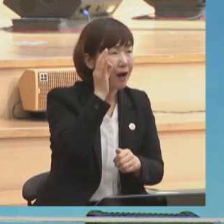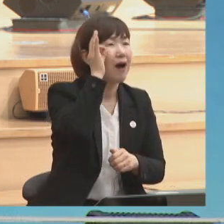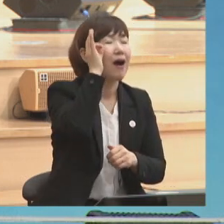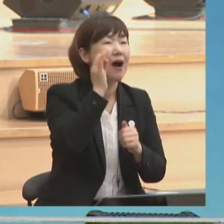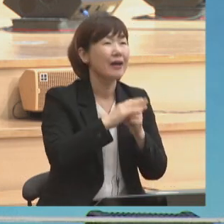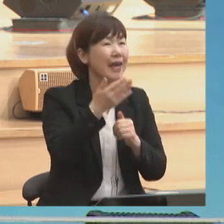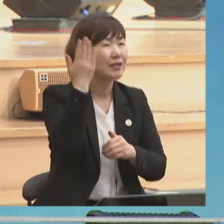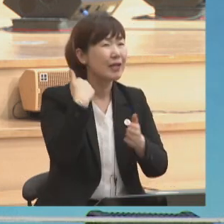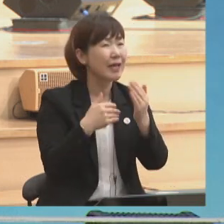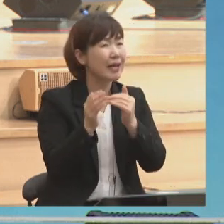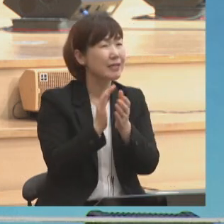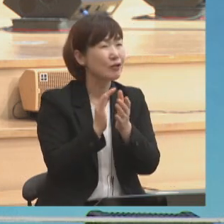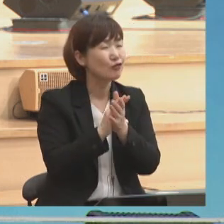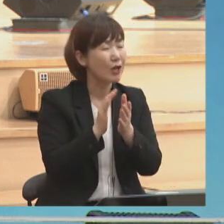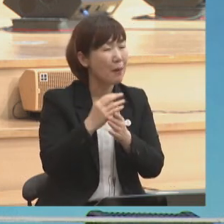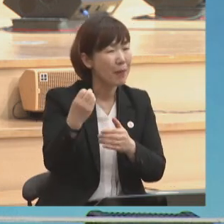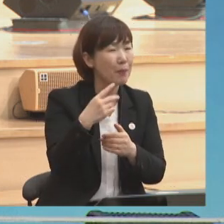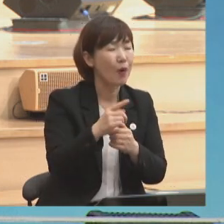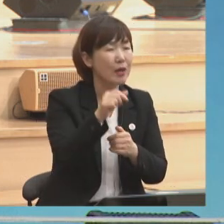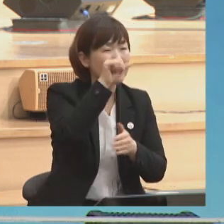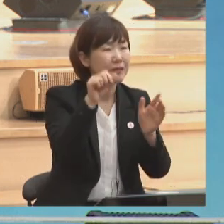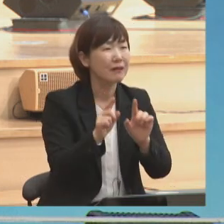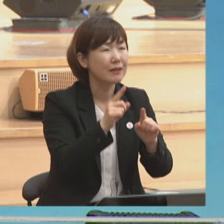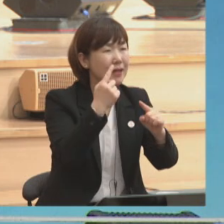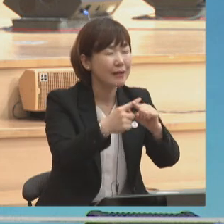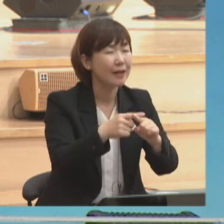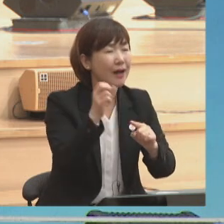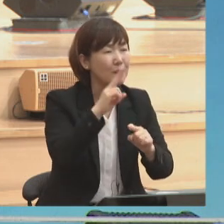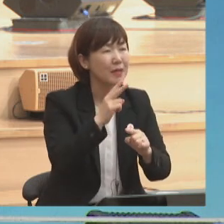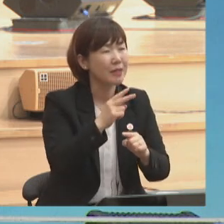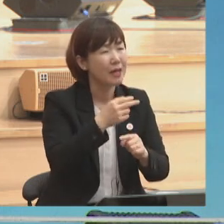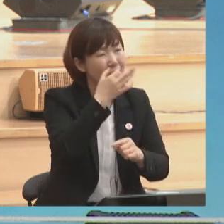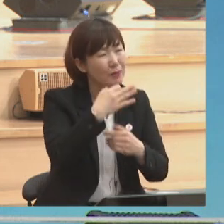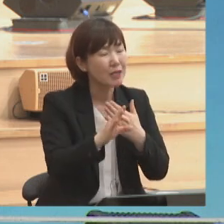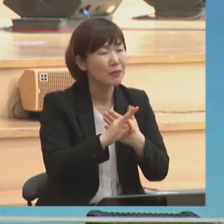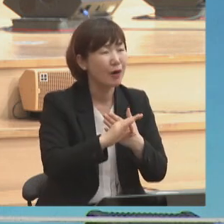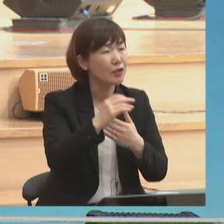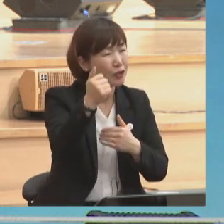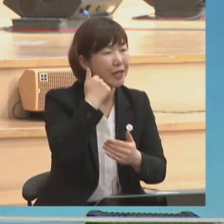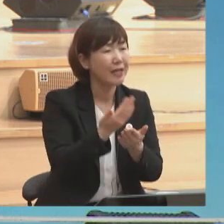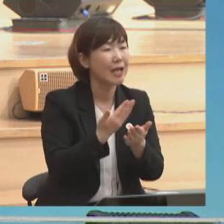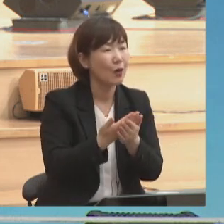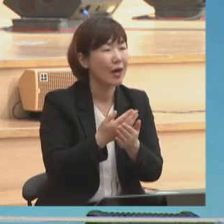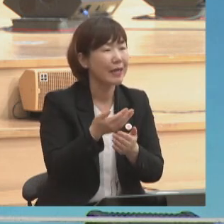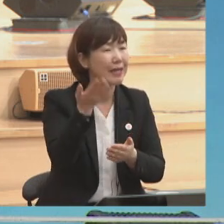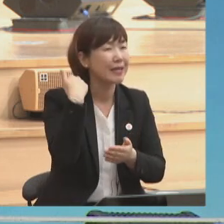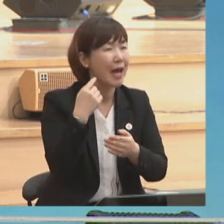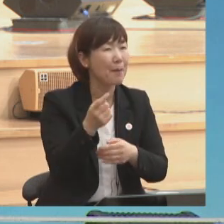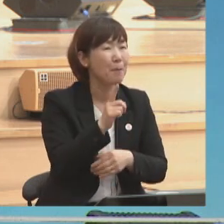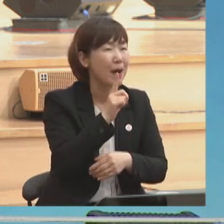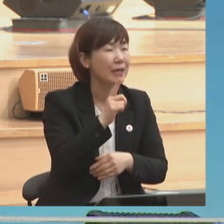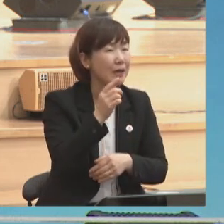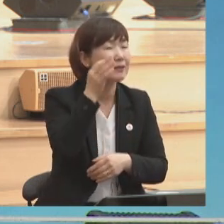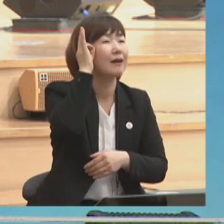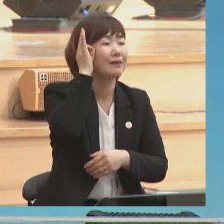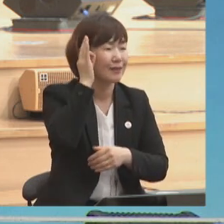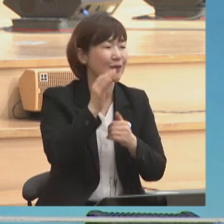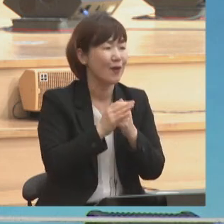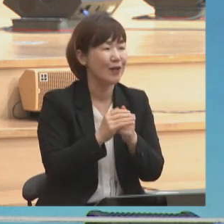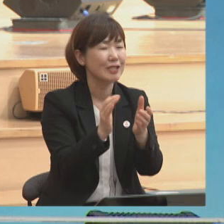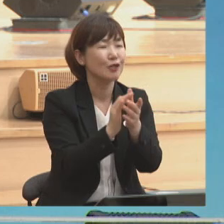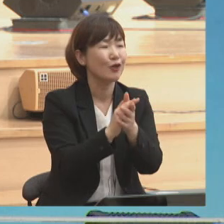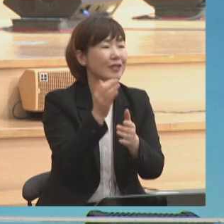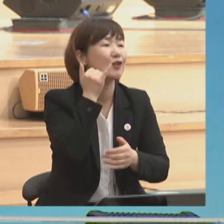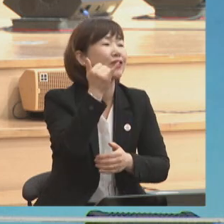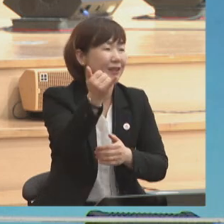나에게 전화해? 이 말이 떠올라서 그 주일날 새벽에 전화를 한 거야. 그게 주일날, 지난 주일